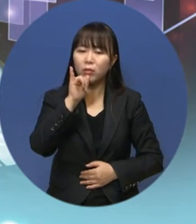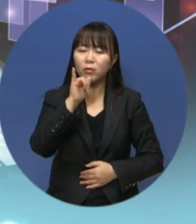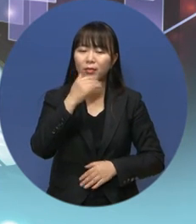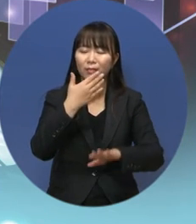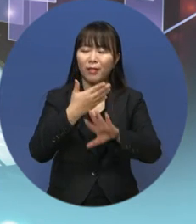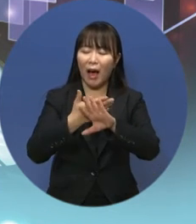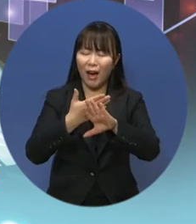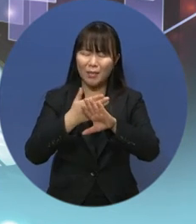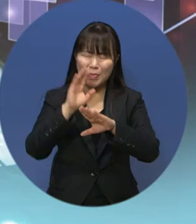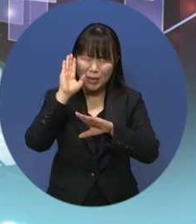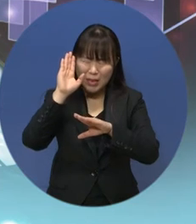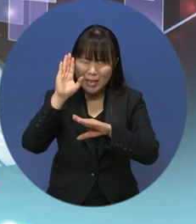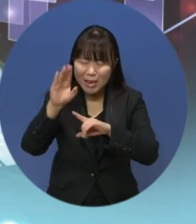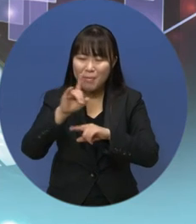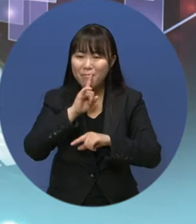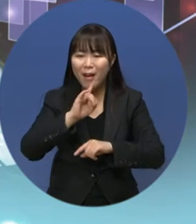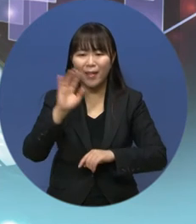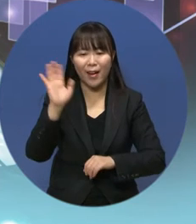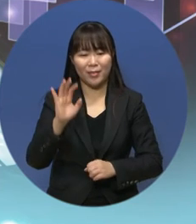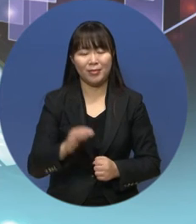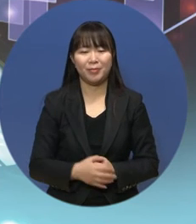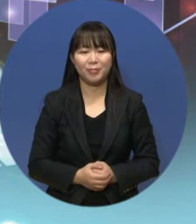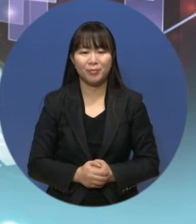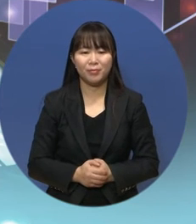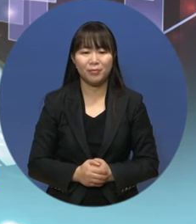세상 얘기가 아닙니다